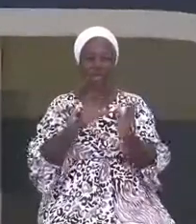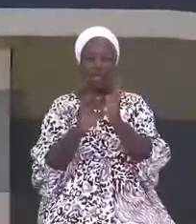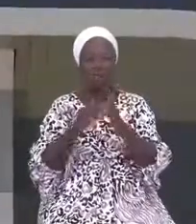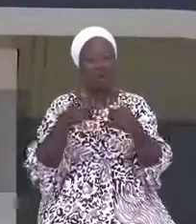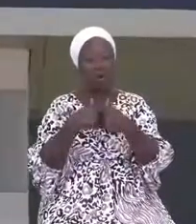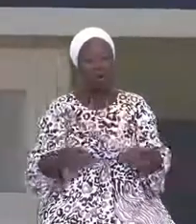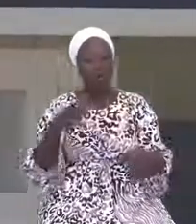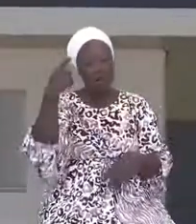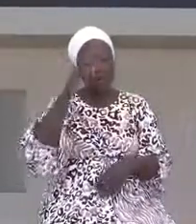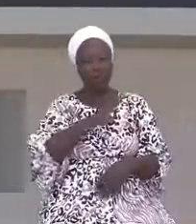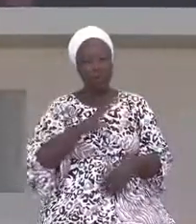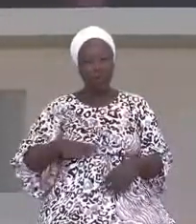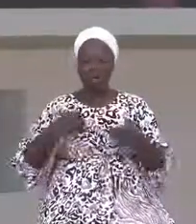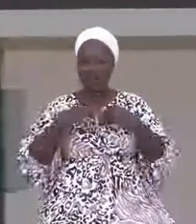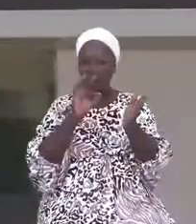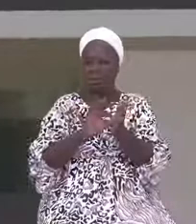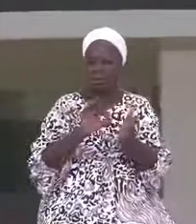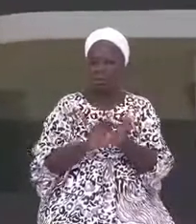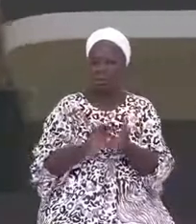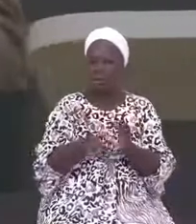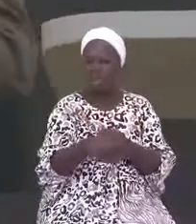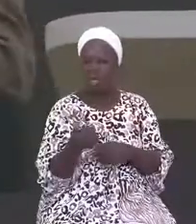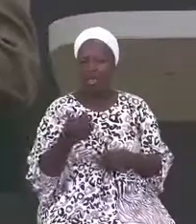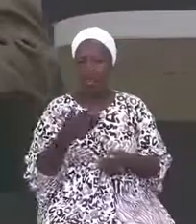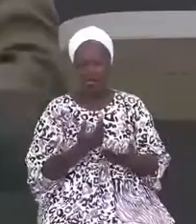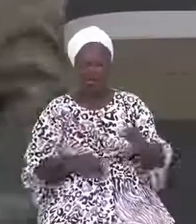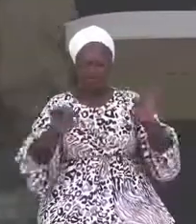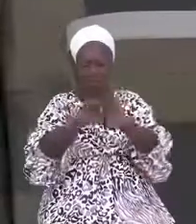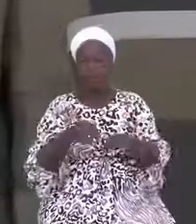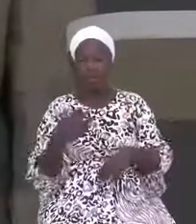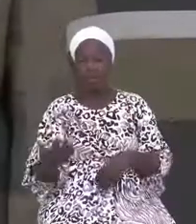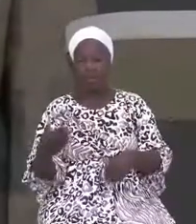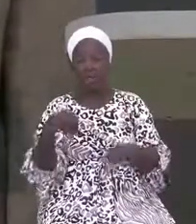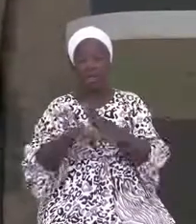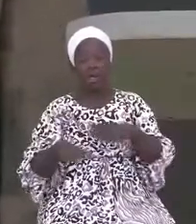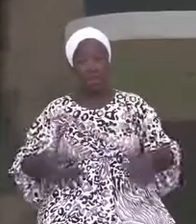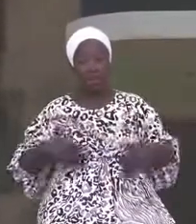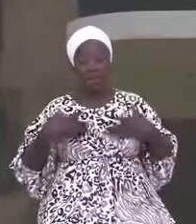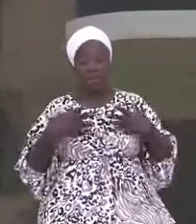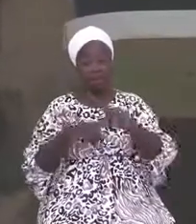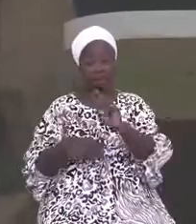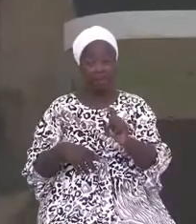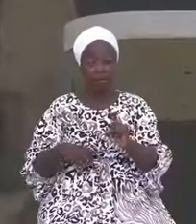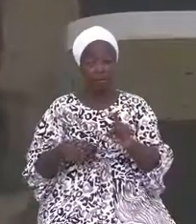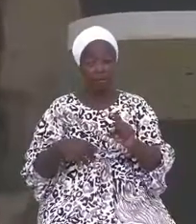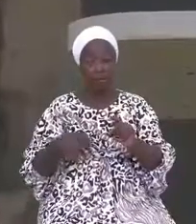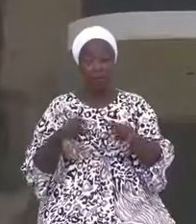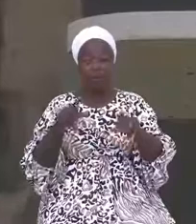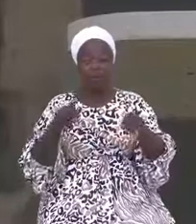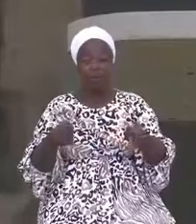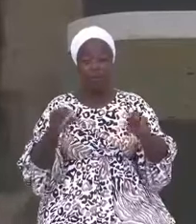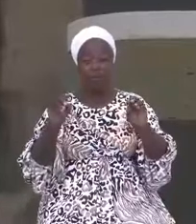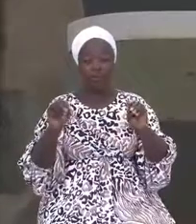perte. Est-ce que tu as considéré quelque chose d'important dans la vie? La position, la